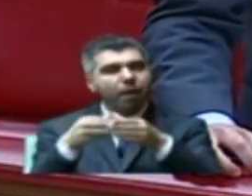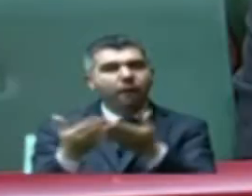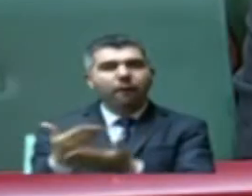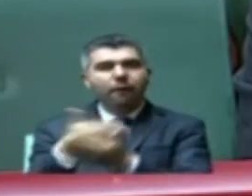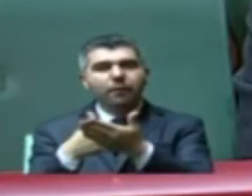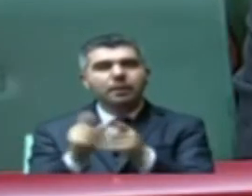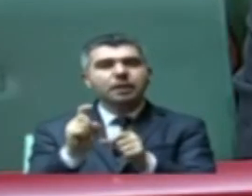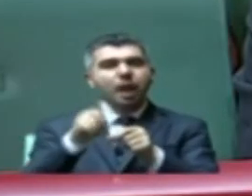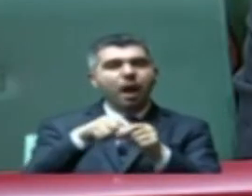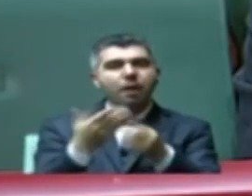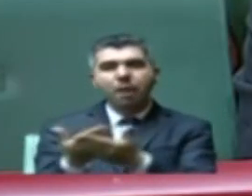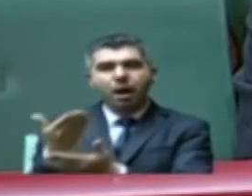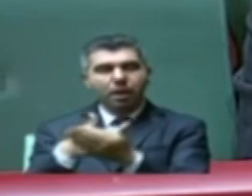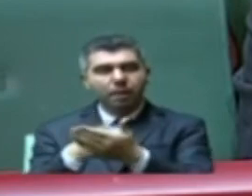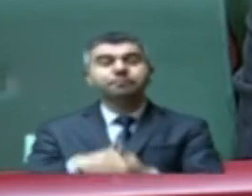مع النقابات، مع